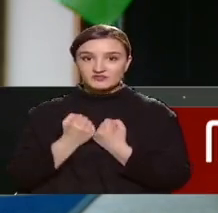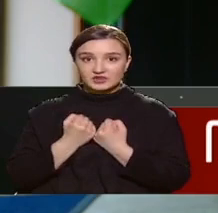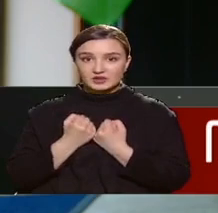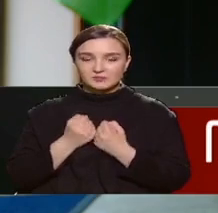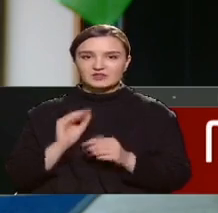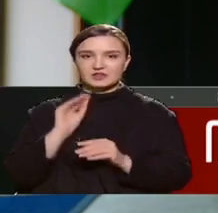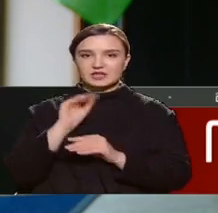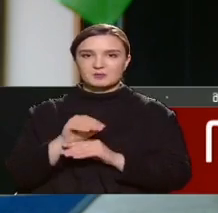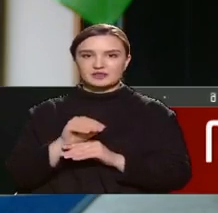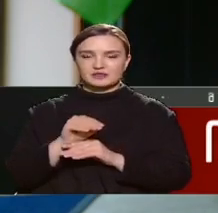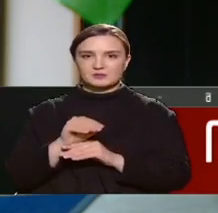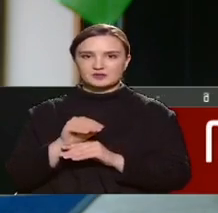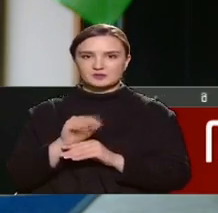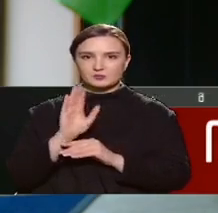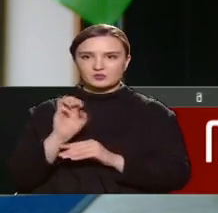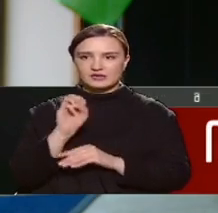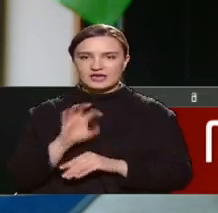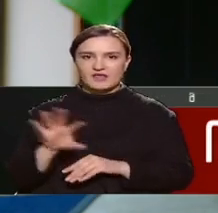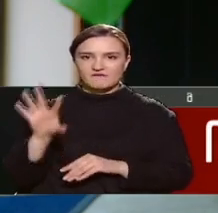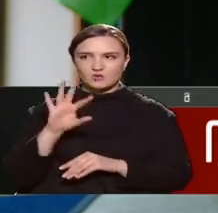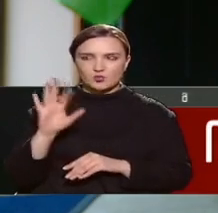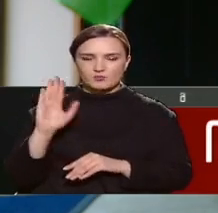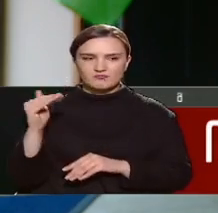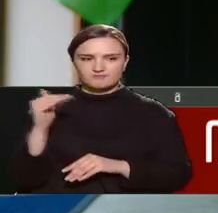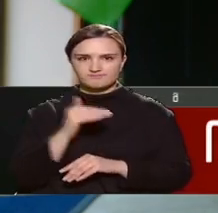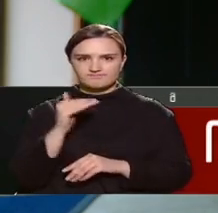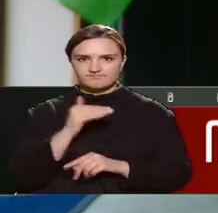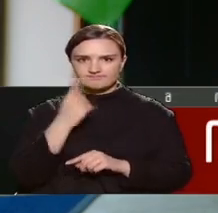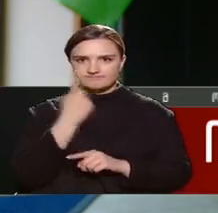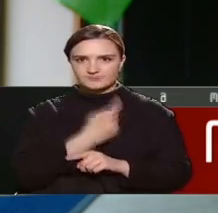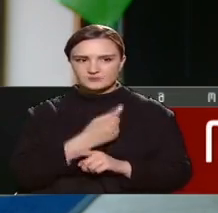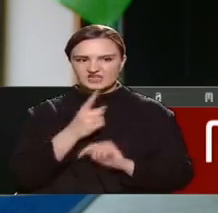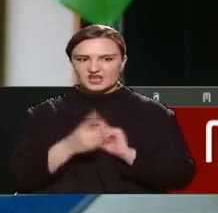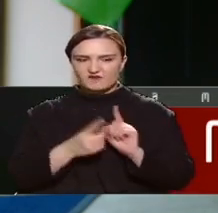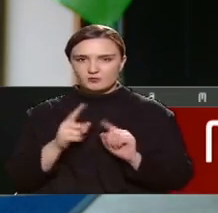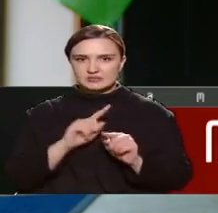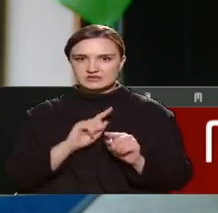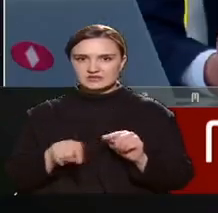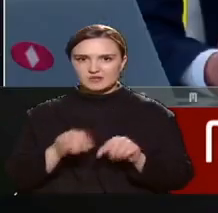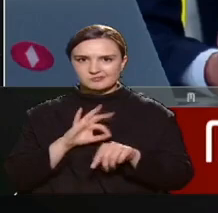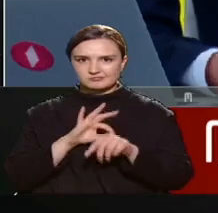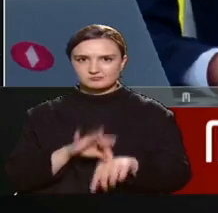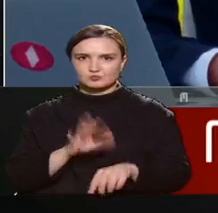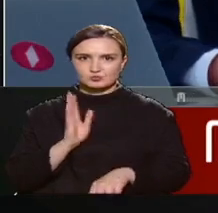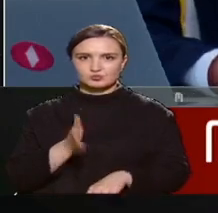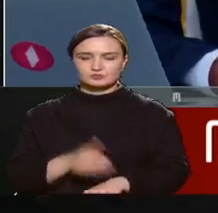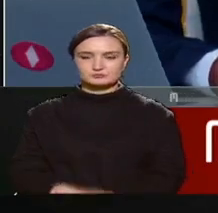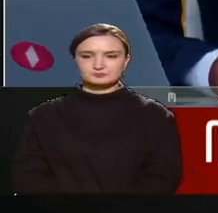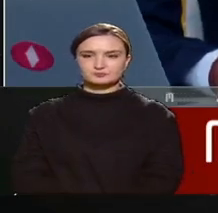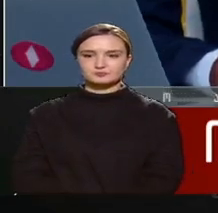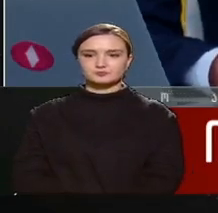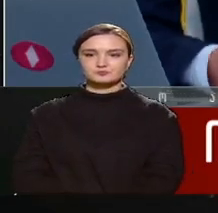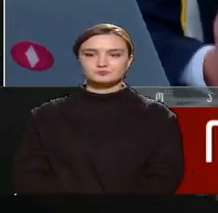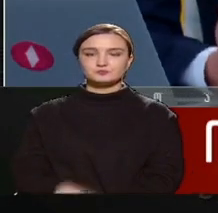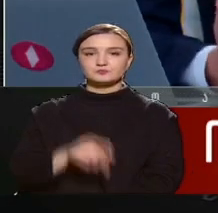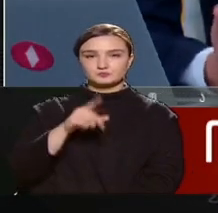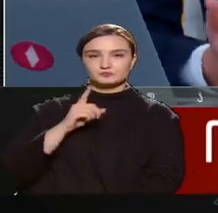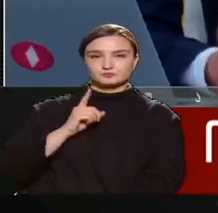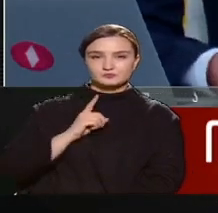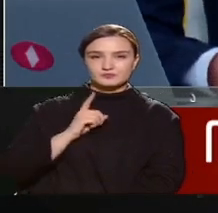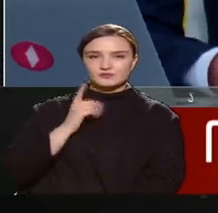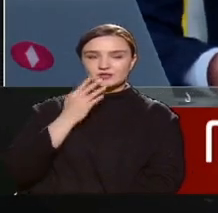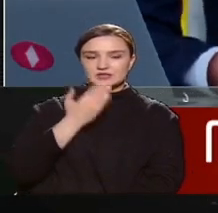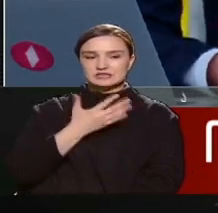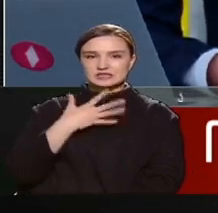გარკვეული დამატებითი წნეხი იქნება ევროპელებისგან ჩვენ თავრობაზე და რეფორმირების პროცესი უფრო სწრაფი იქნება. Randomat gakt molodini rom sakartvelos